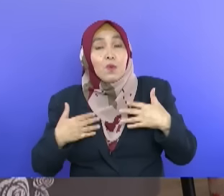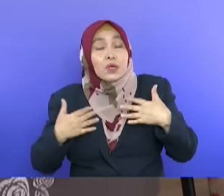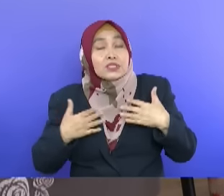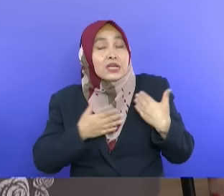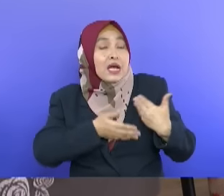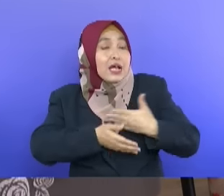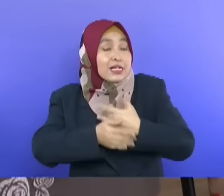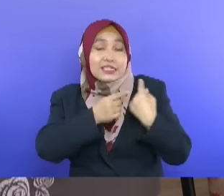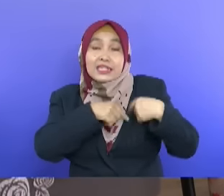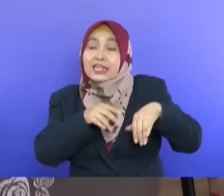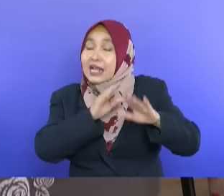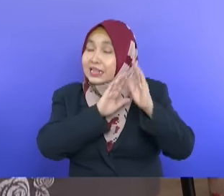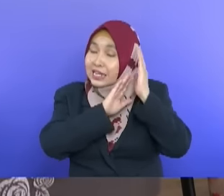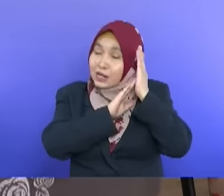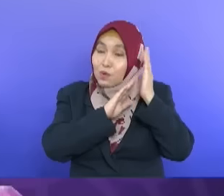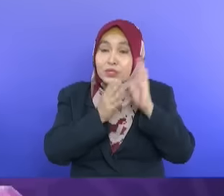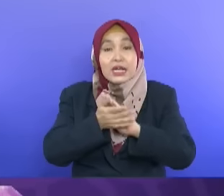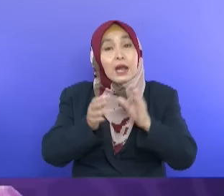sedang tidur ayat